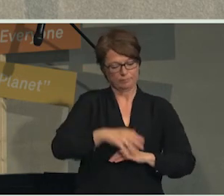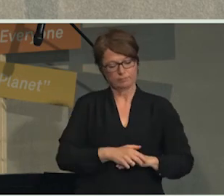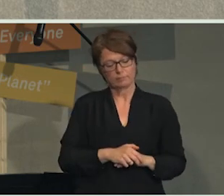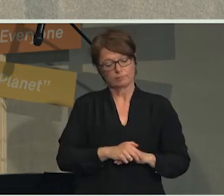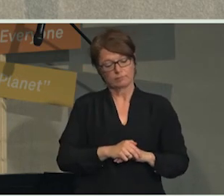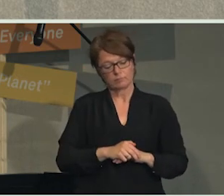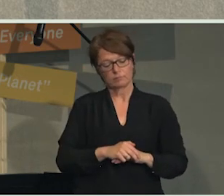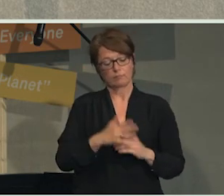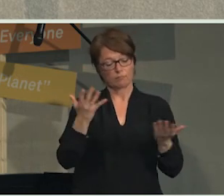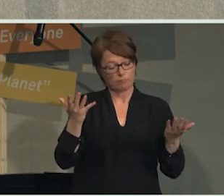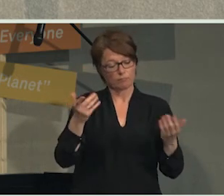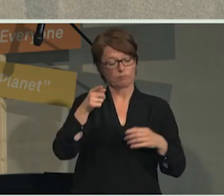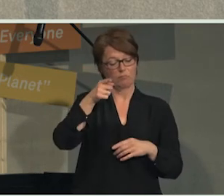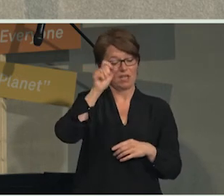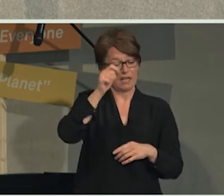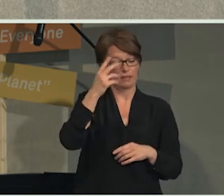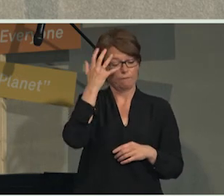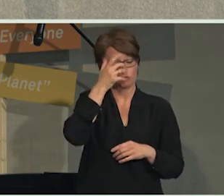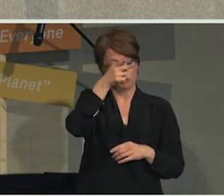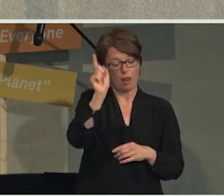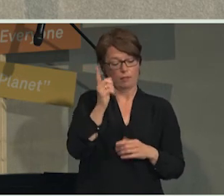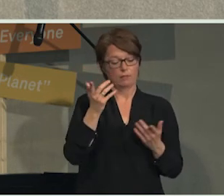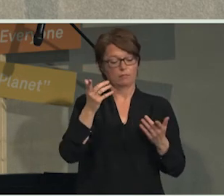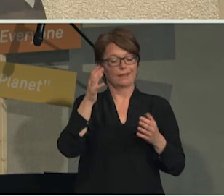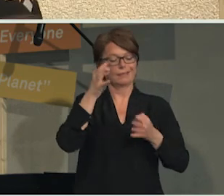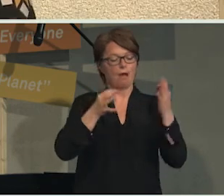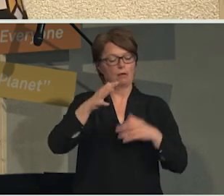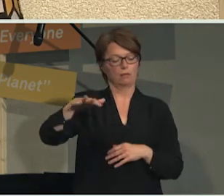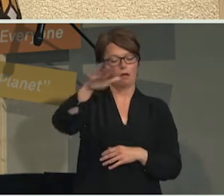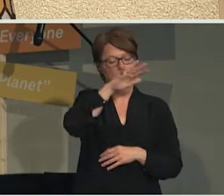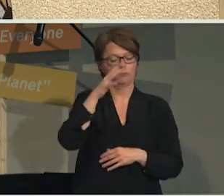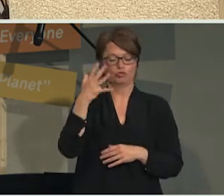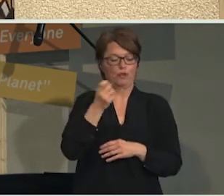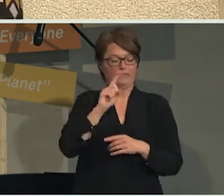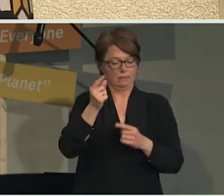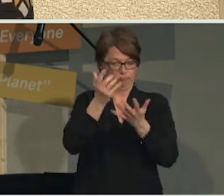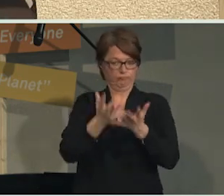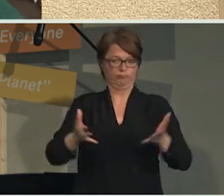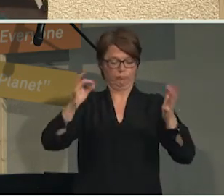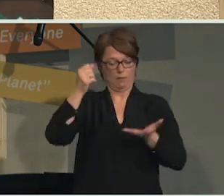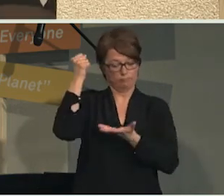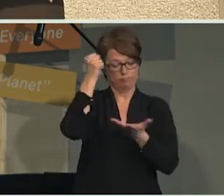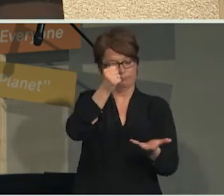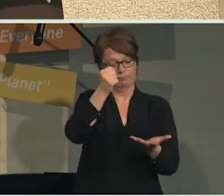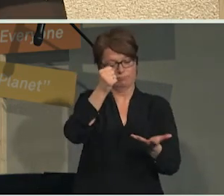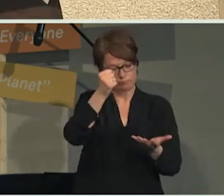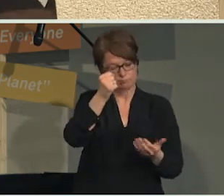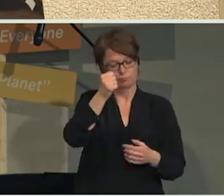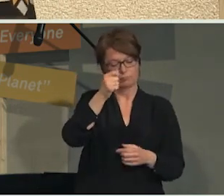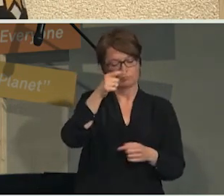Gefühlen sind also diese extrem bedrohten Opfer der Hochkultur von der sogenannten